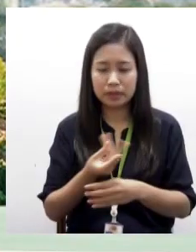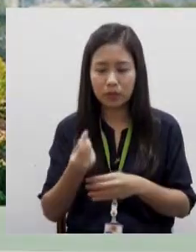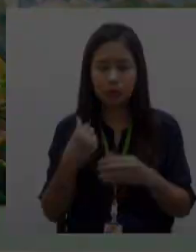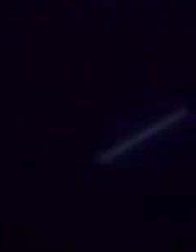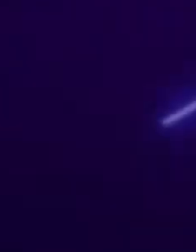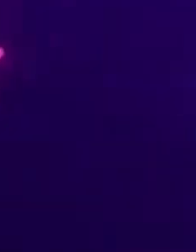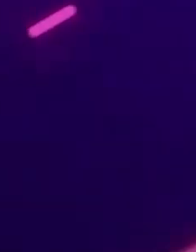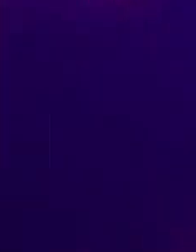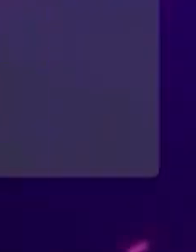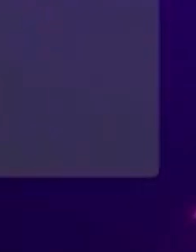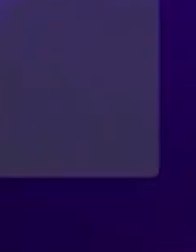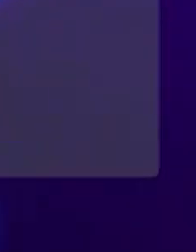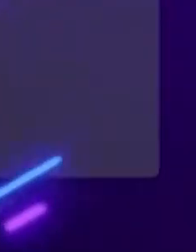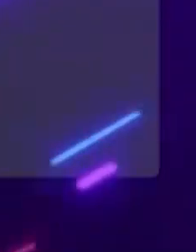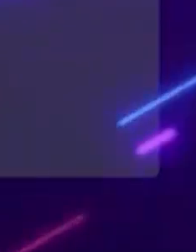โน้ท